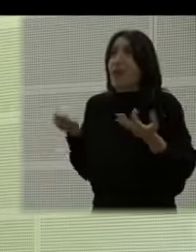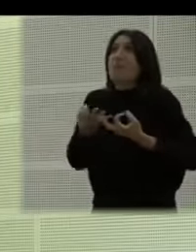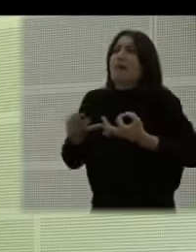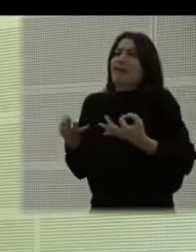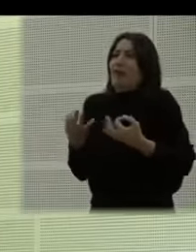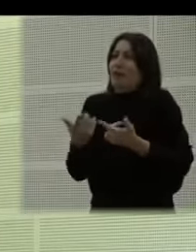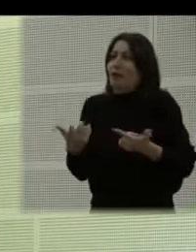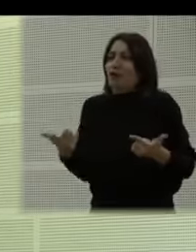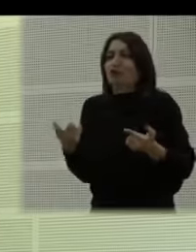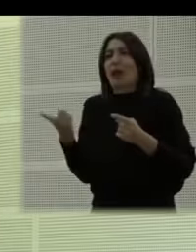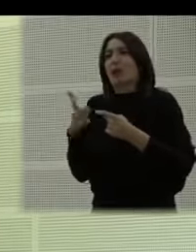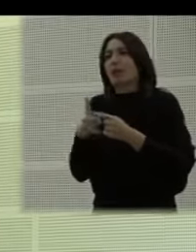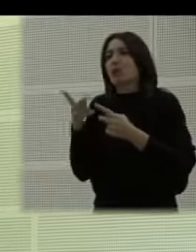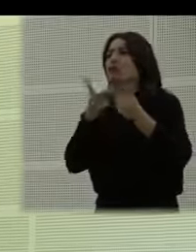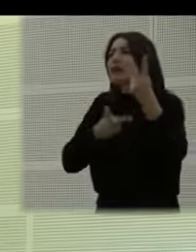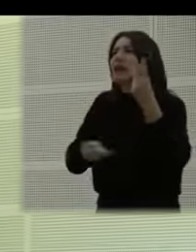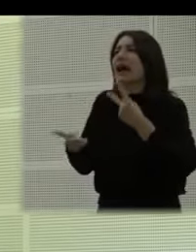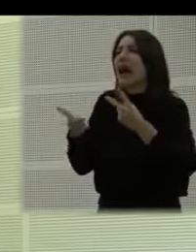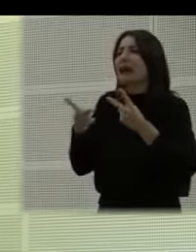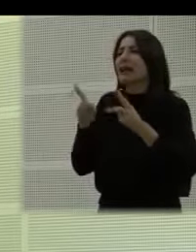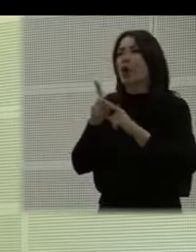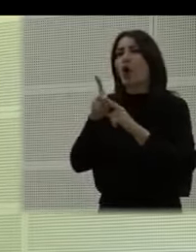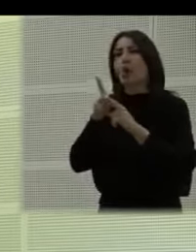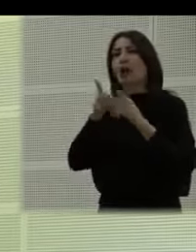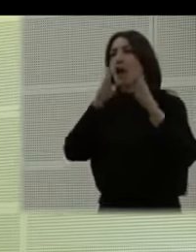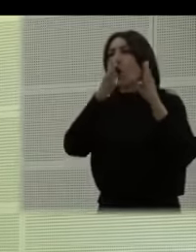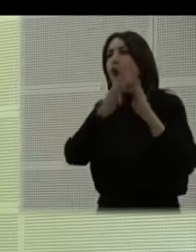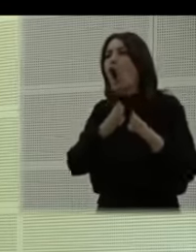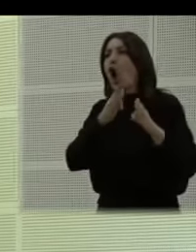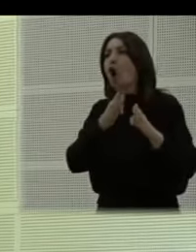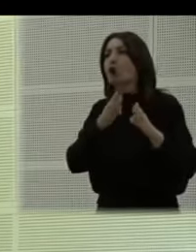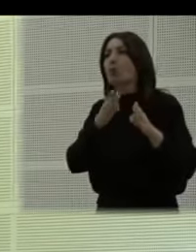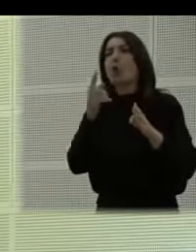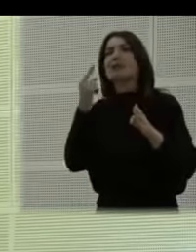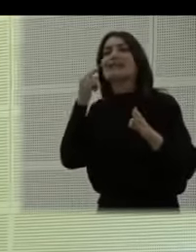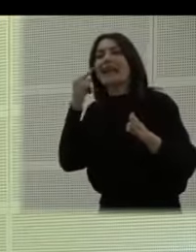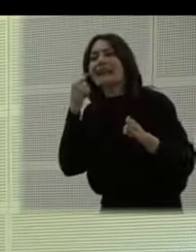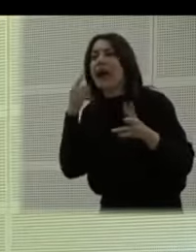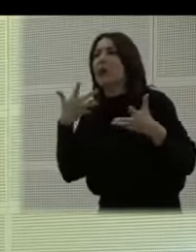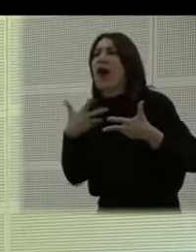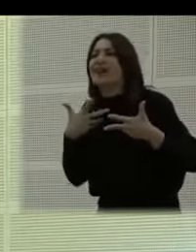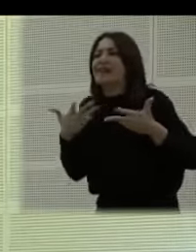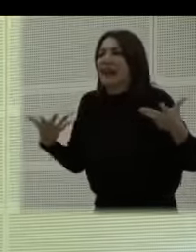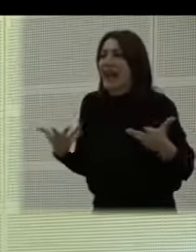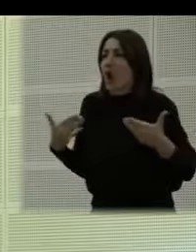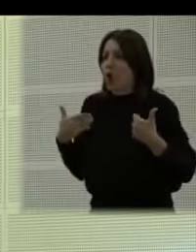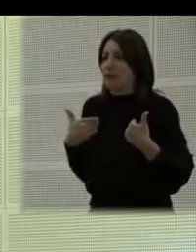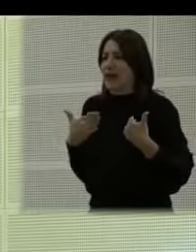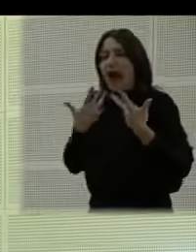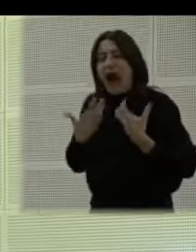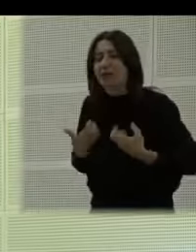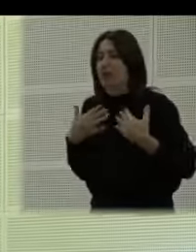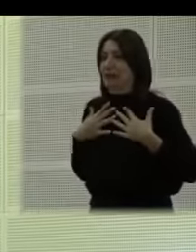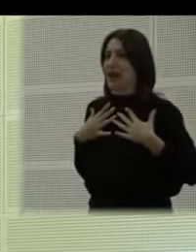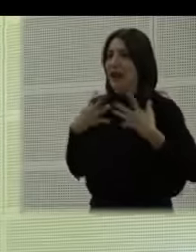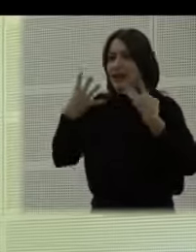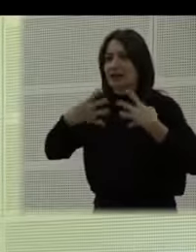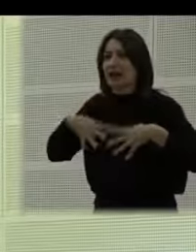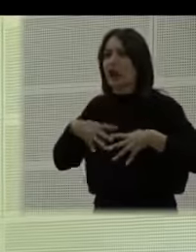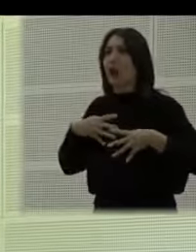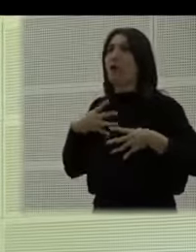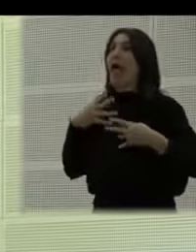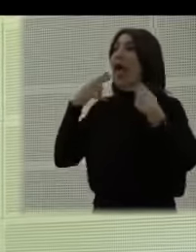far somigliare il corpo a quello che noi sentiamo di essere, che non è una questione di estetica,